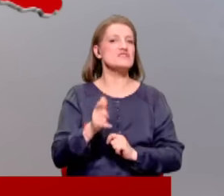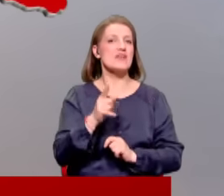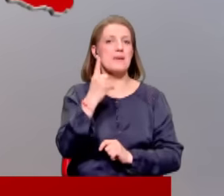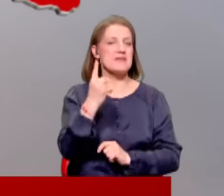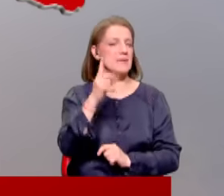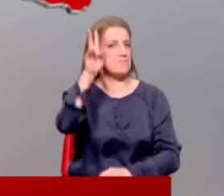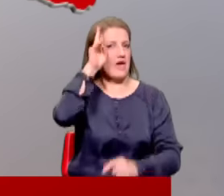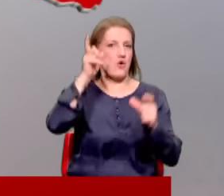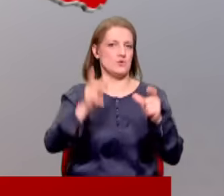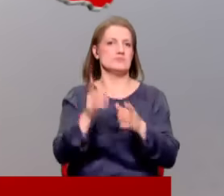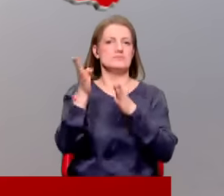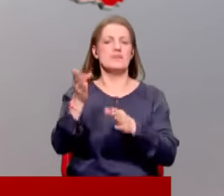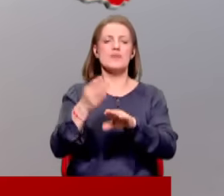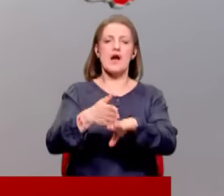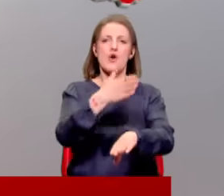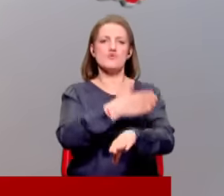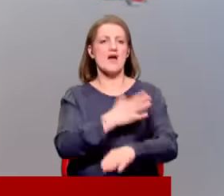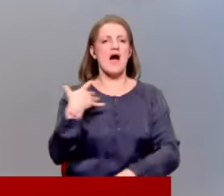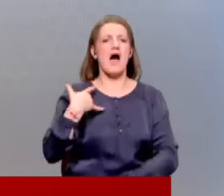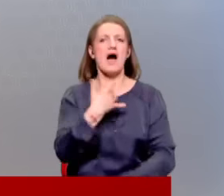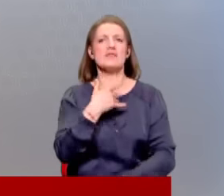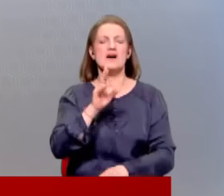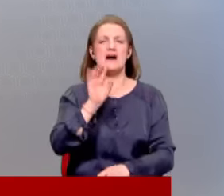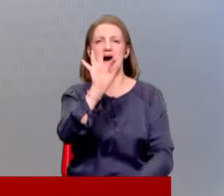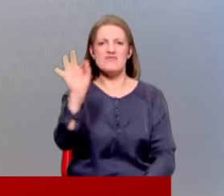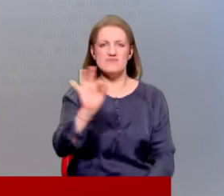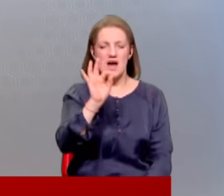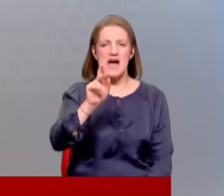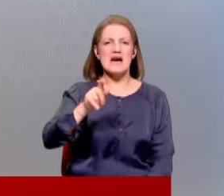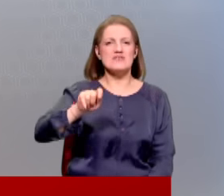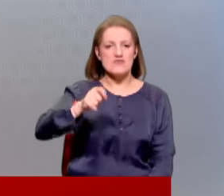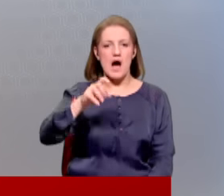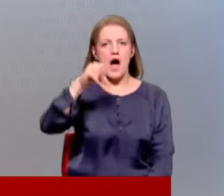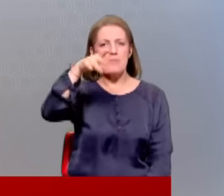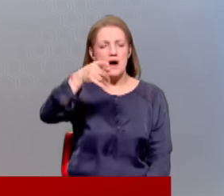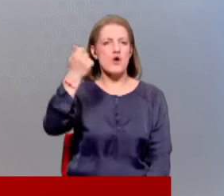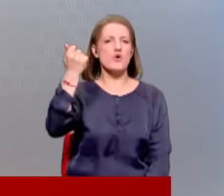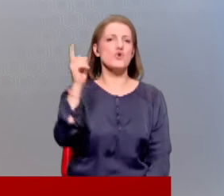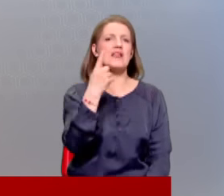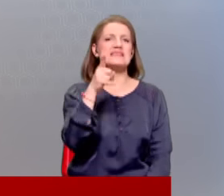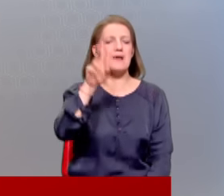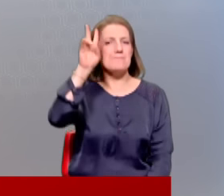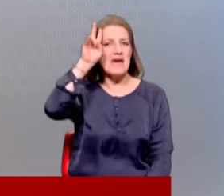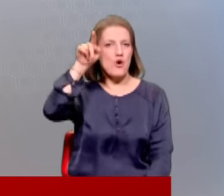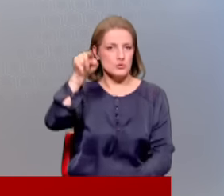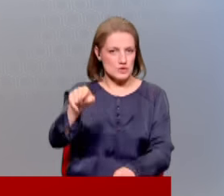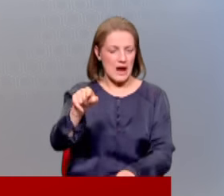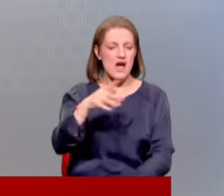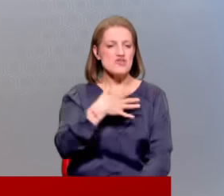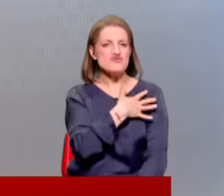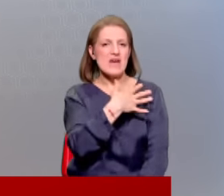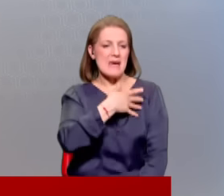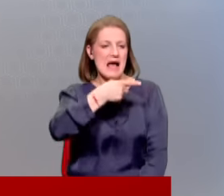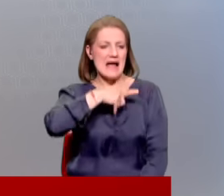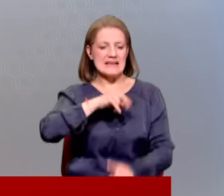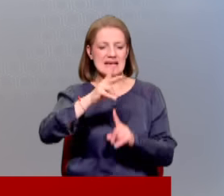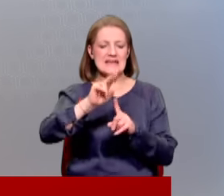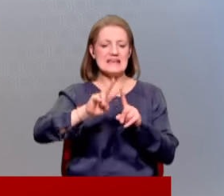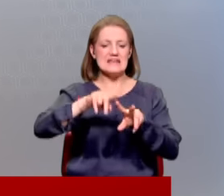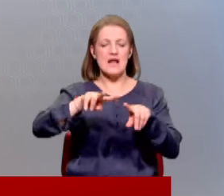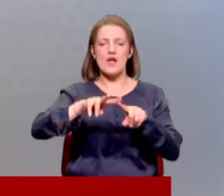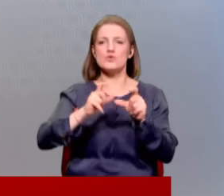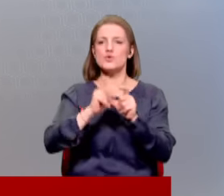biri Beyoğlu oldu. Daha önce Anavatan Partisi, Refah Partisi ve AK Parti tarafından yönetilen Beyoğlu'nda CHP'nin adayı İnan